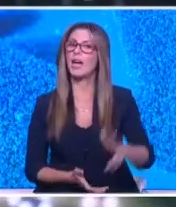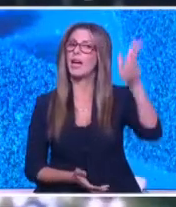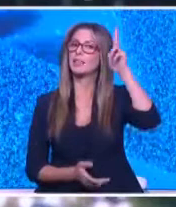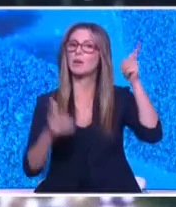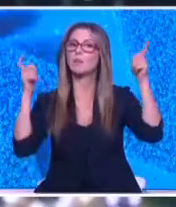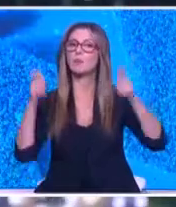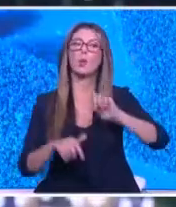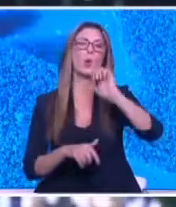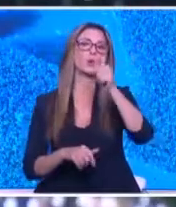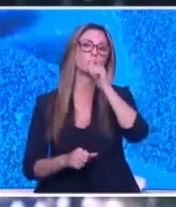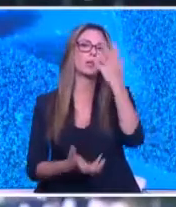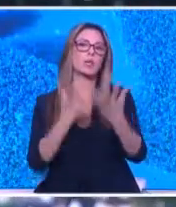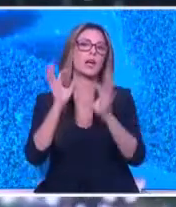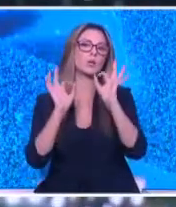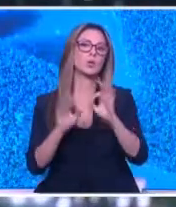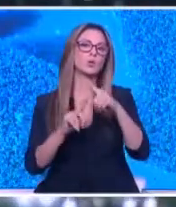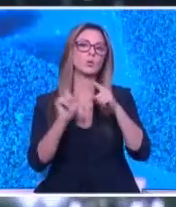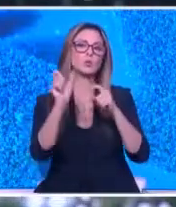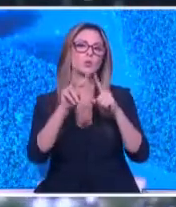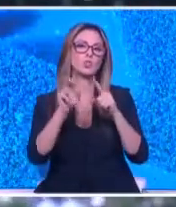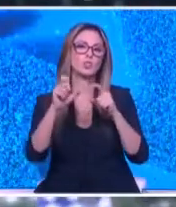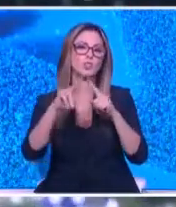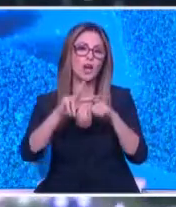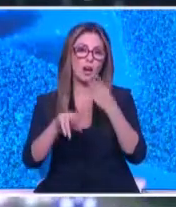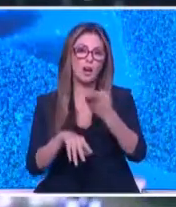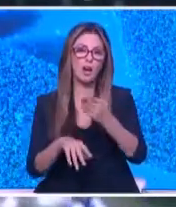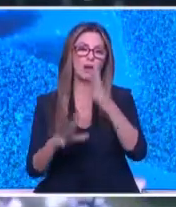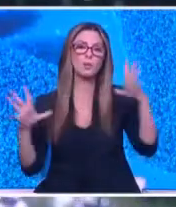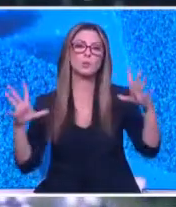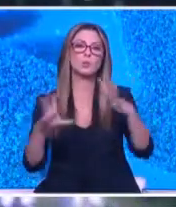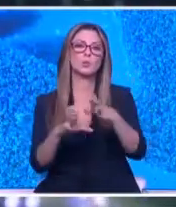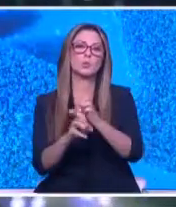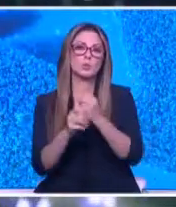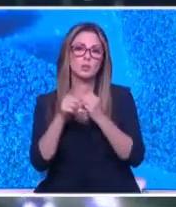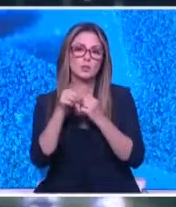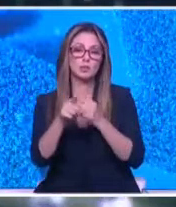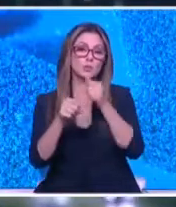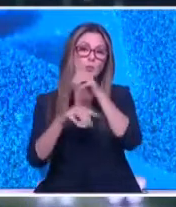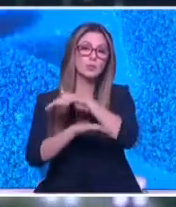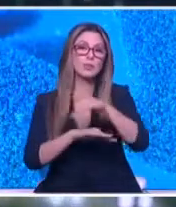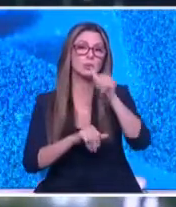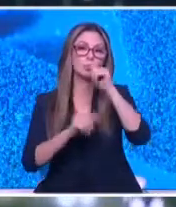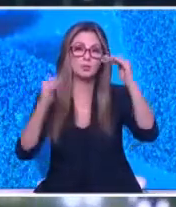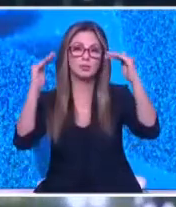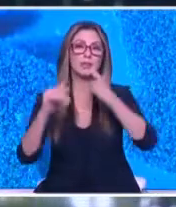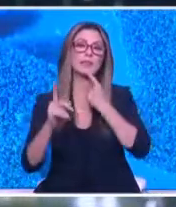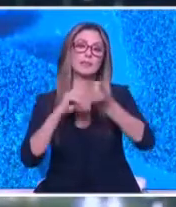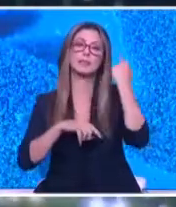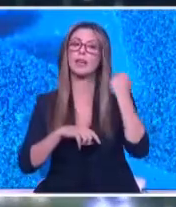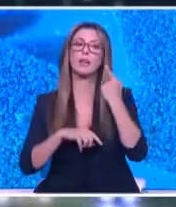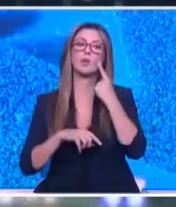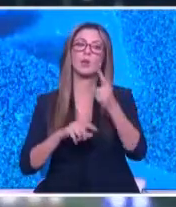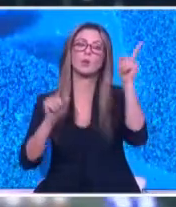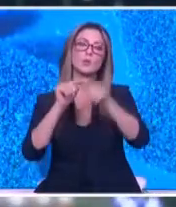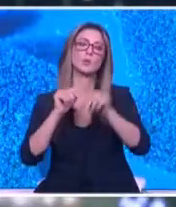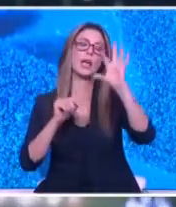Edirne'de bölgenin önemli su kaynaklarından olan Tunca ve Meriç nehirlerinde kuraklık etkisini sürdürüyor. Tunca Nehri'nin su seviyesi geçen yıla göre %50 oranında